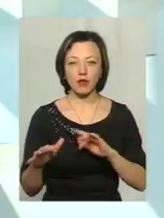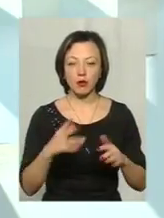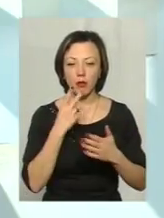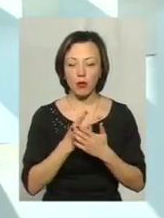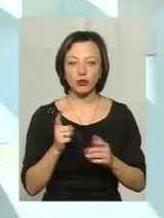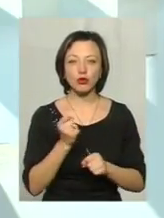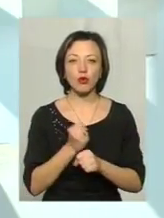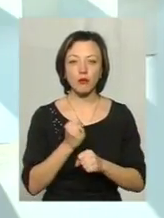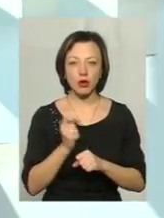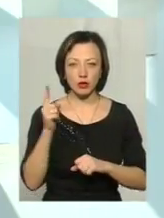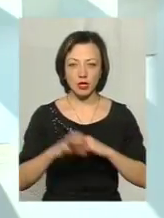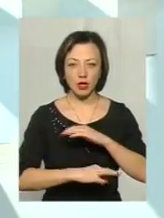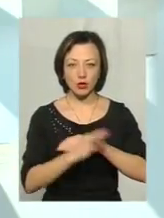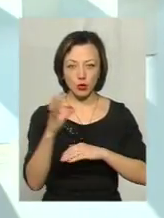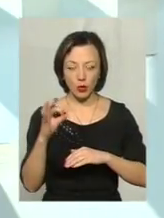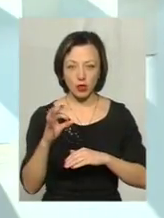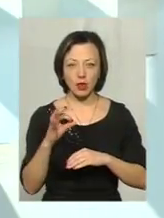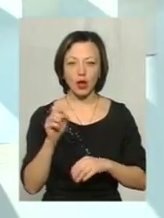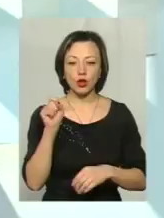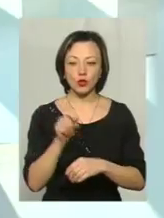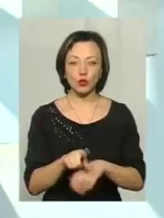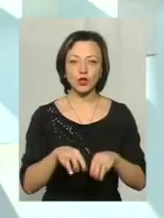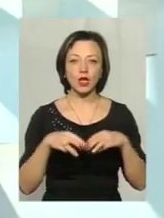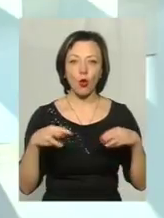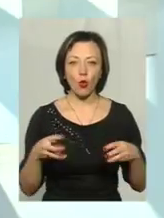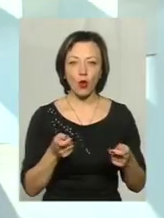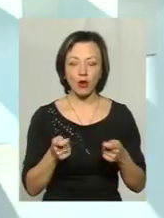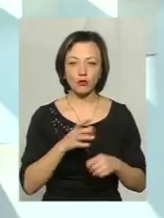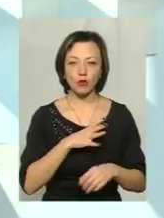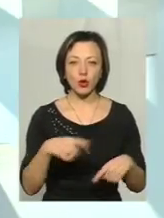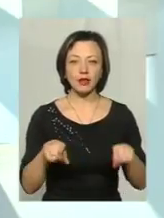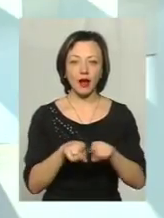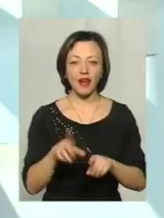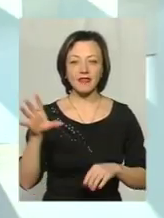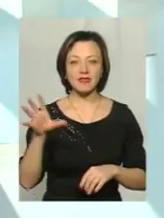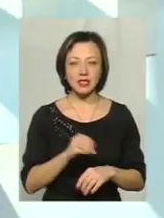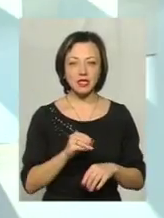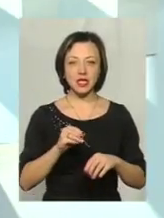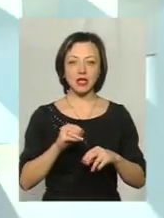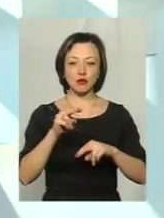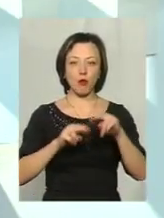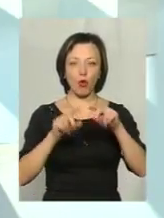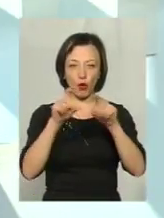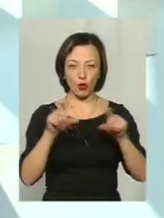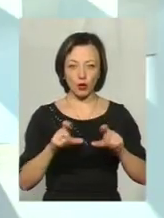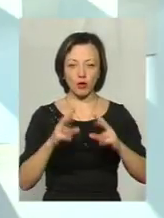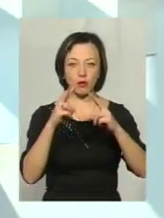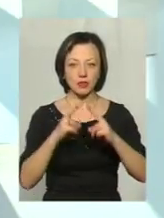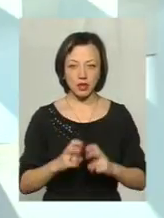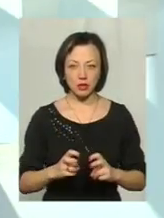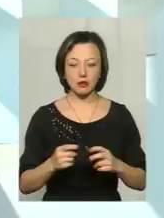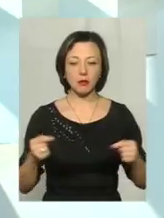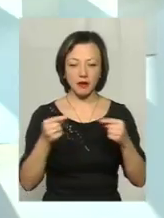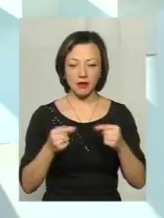що робилось на Сході. Доручення уряду було таке, що всі споруди обстежить, привести в належний